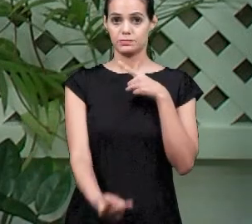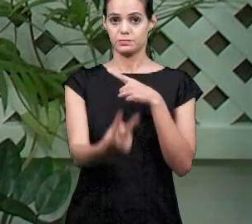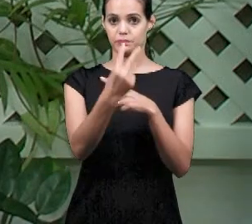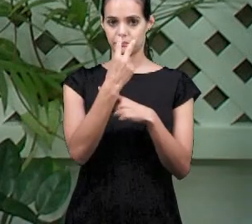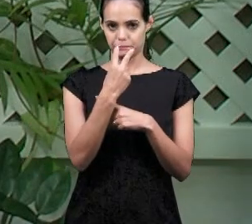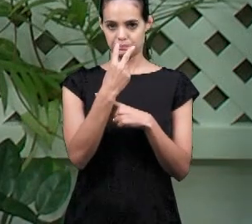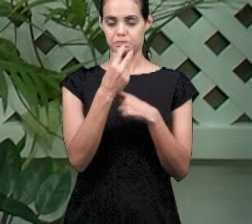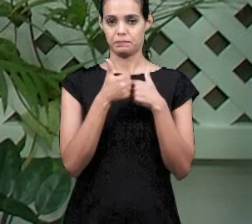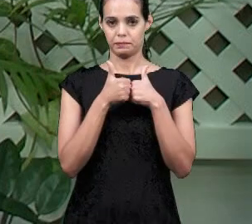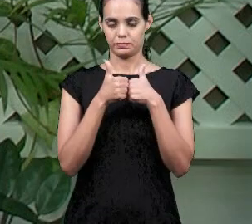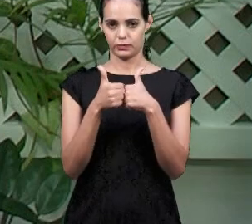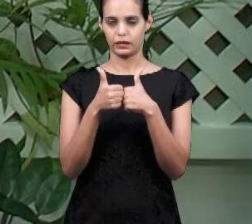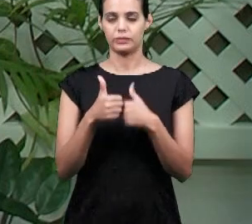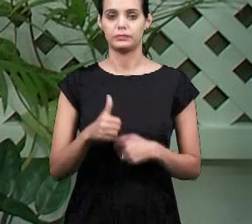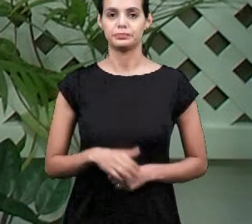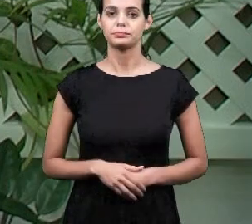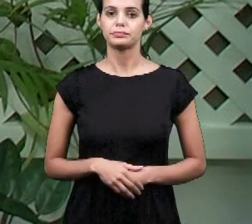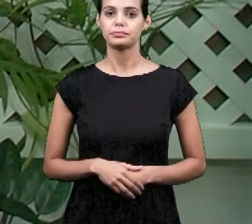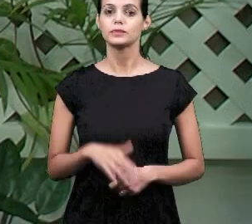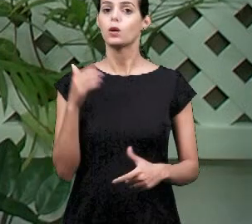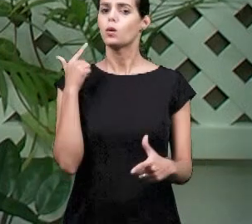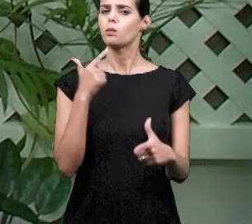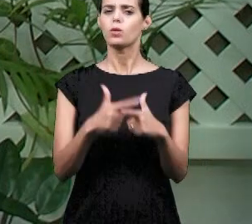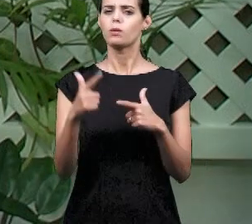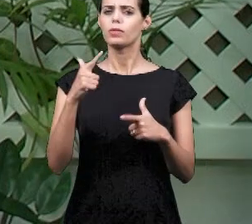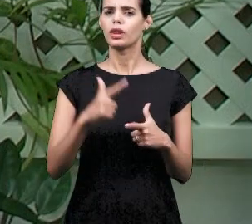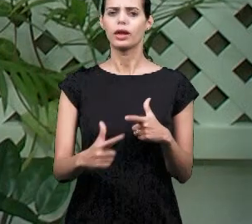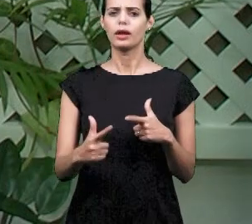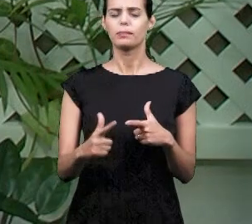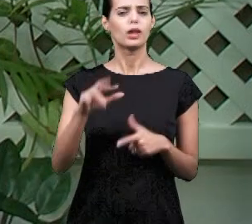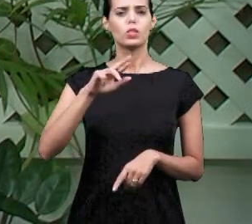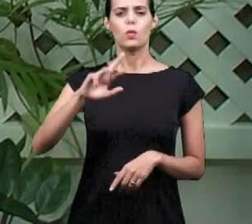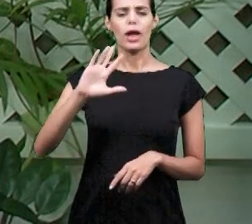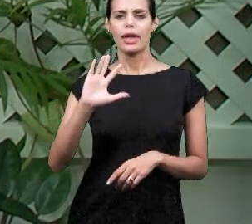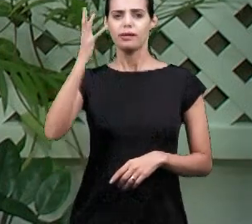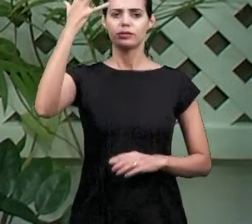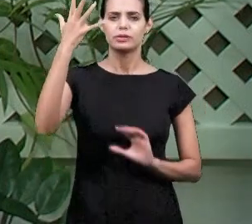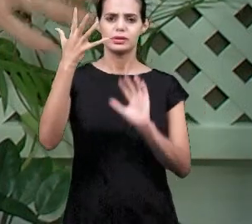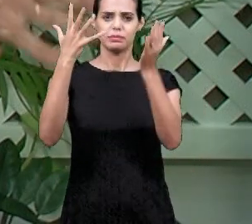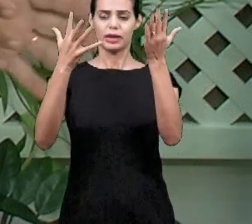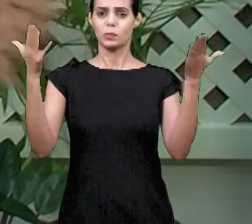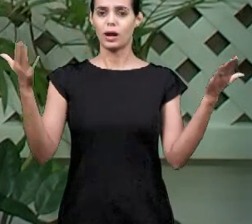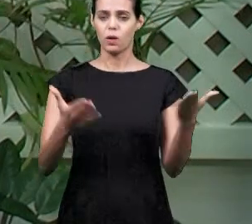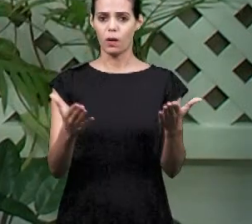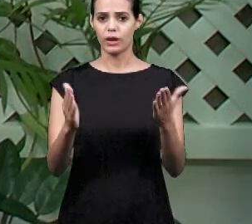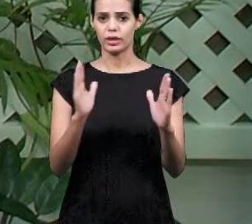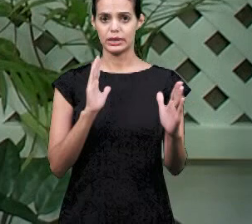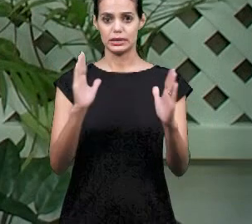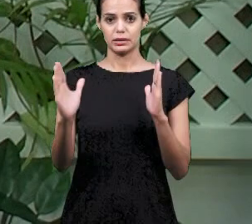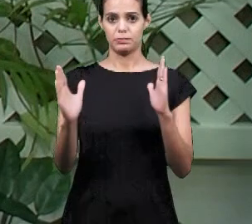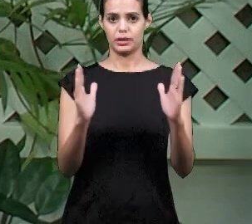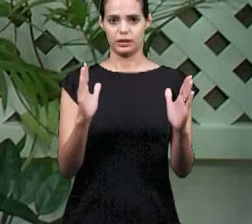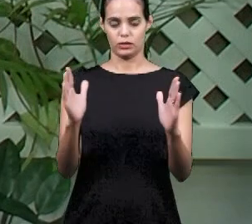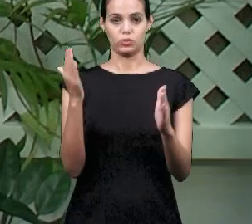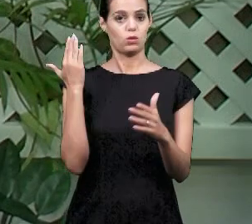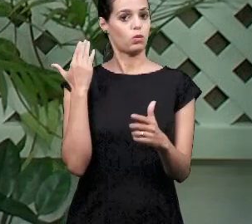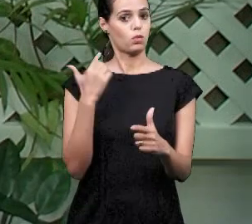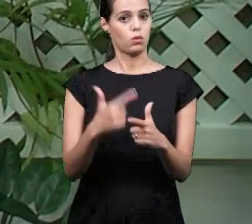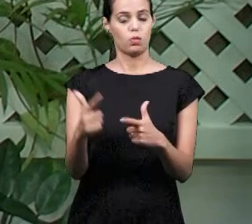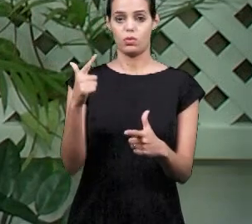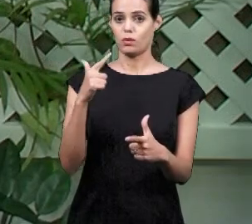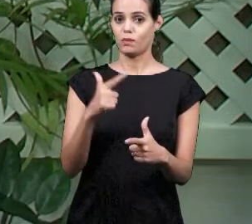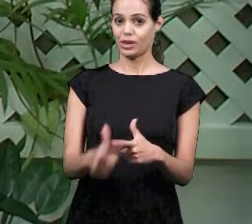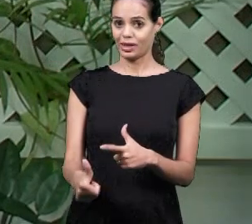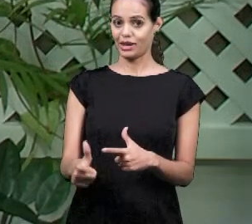oui. Nous ne sommes pas en train de vivre cela encore. Nous vivons une période appelée pré-tribulation. Nous sommes en train de porter